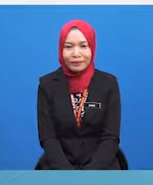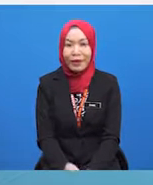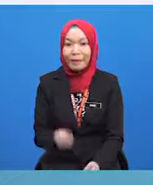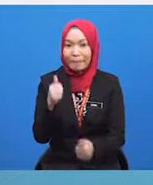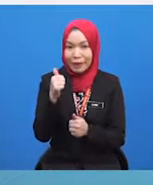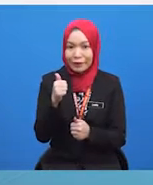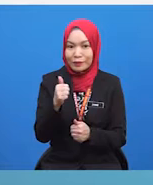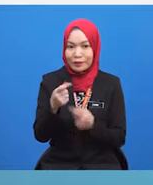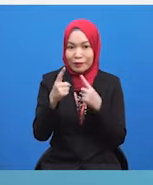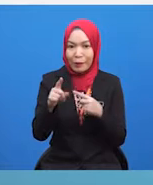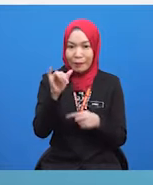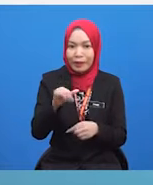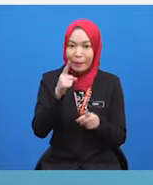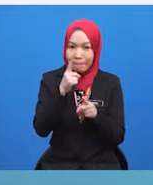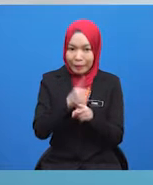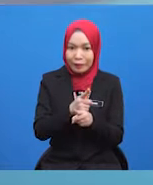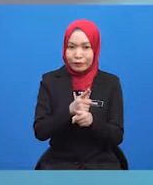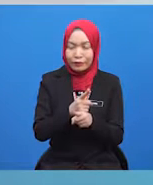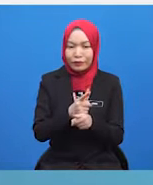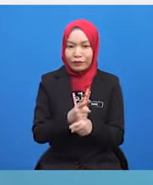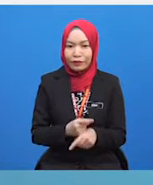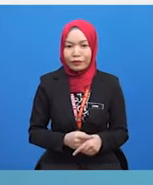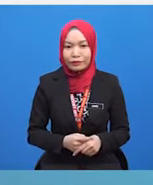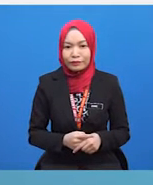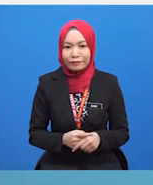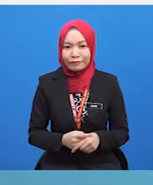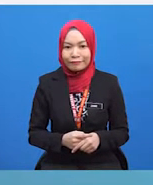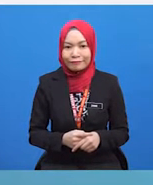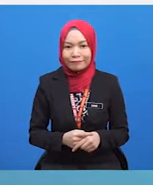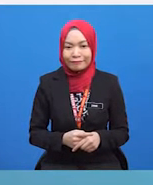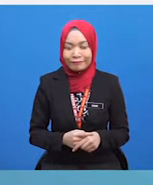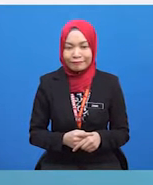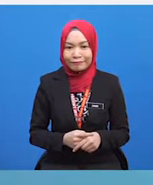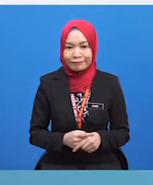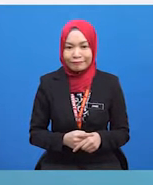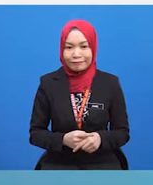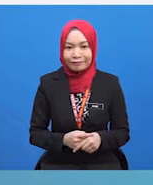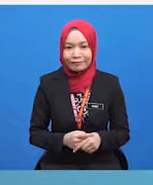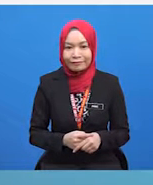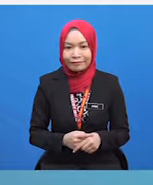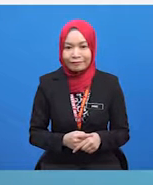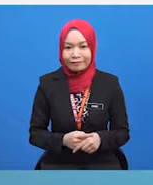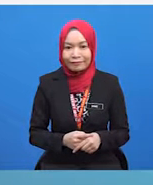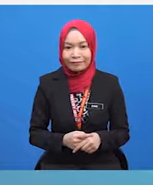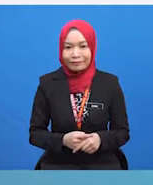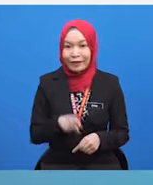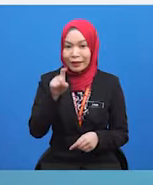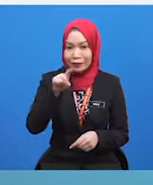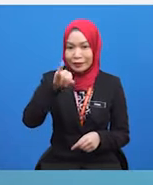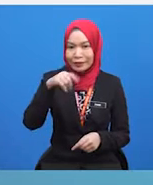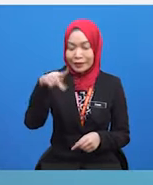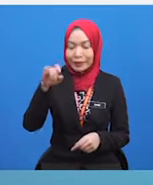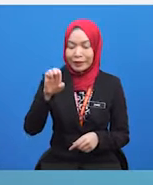Bagus. Jawapan yang betul. Format fail yang terbaik untuk gambar fotografi adalah